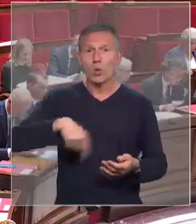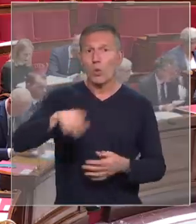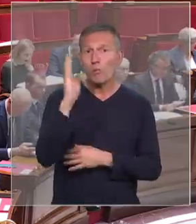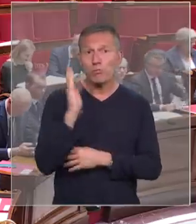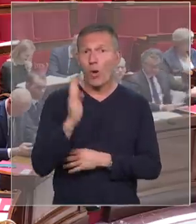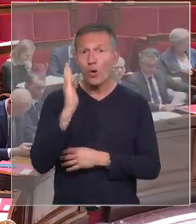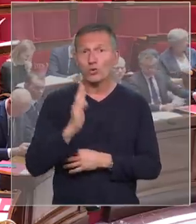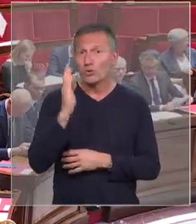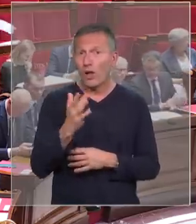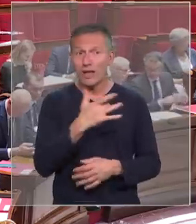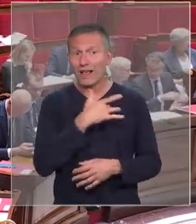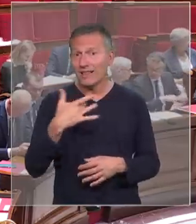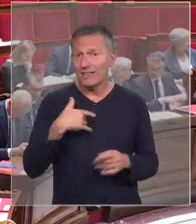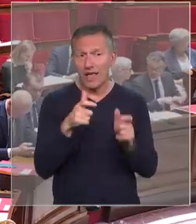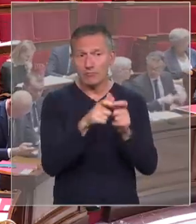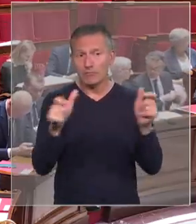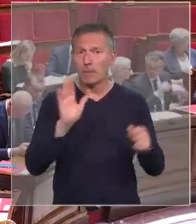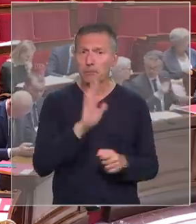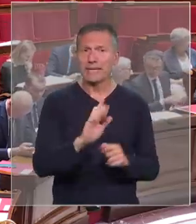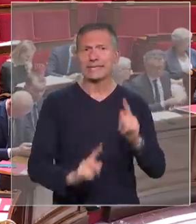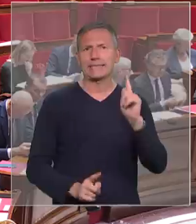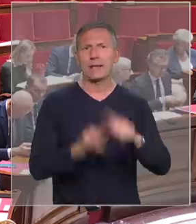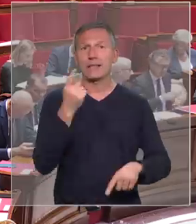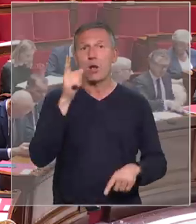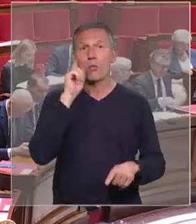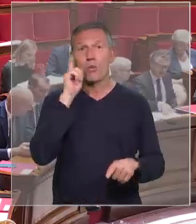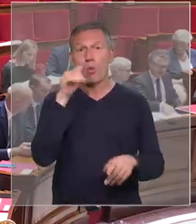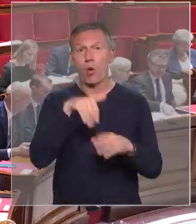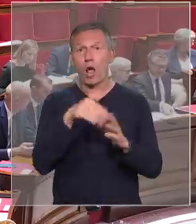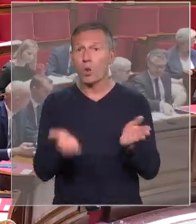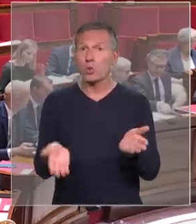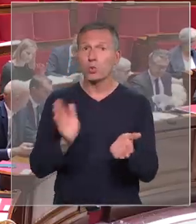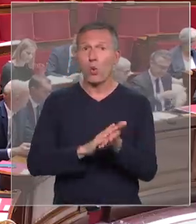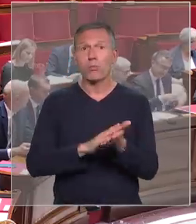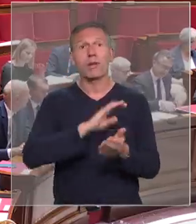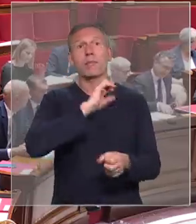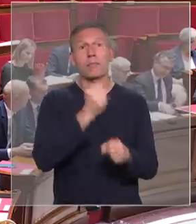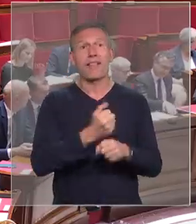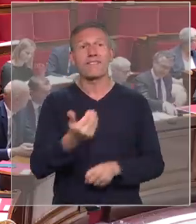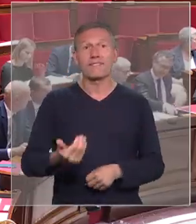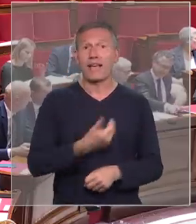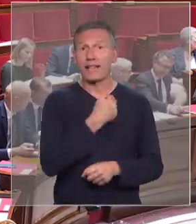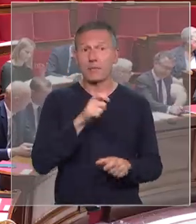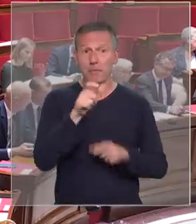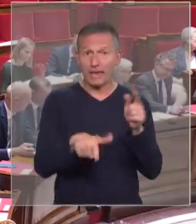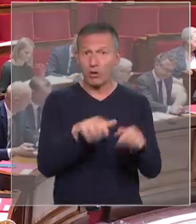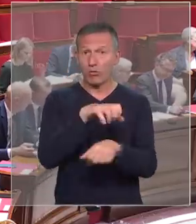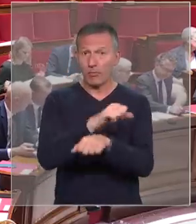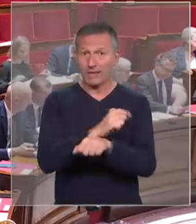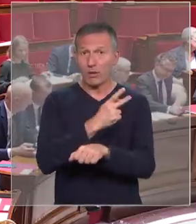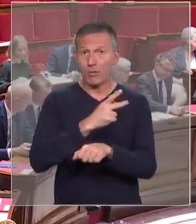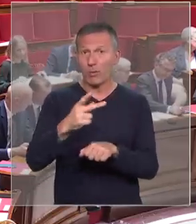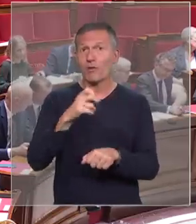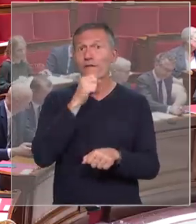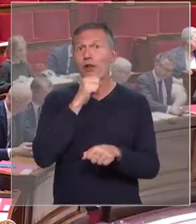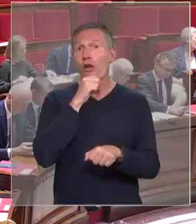ces unités sanitaires spécialisées, car elles sont frappées d'une double peine. Une population carcérale qui vieillit a